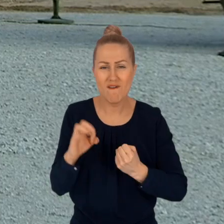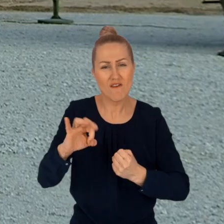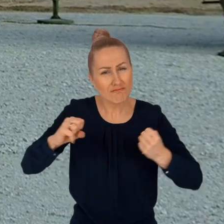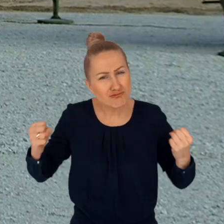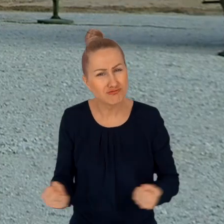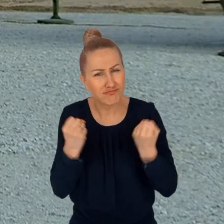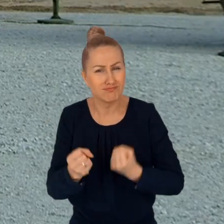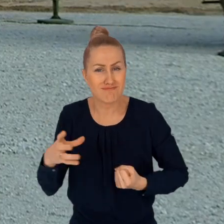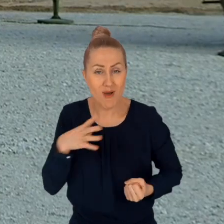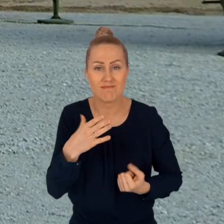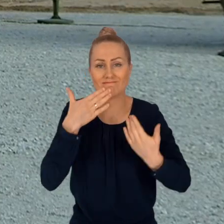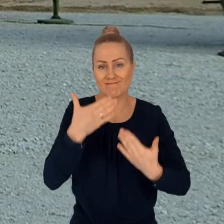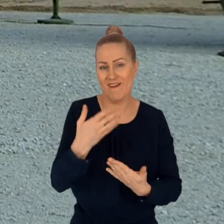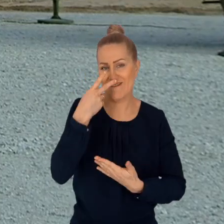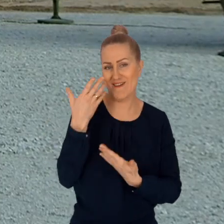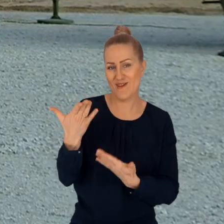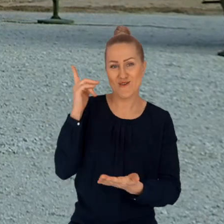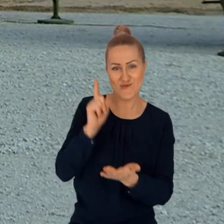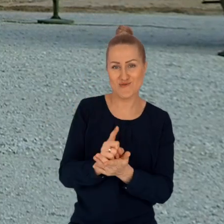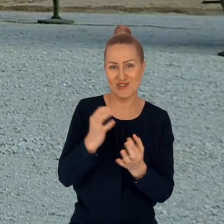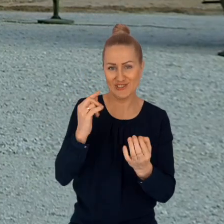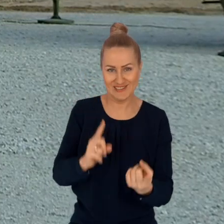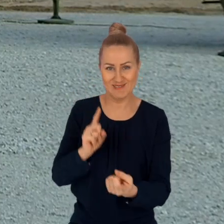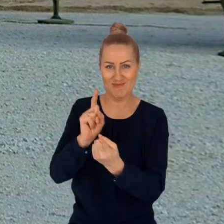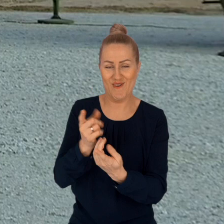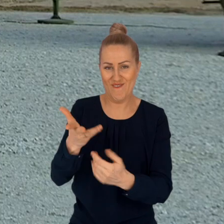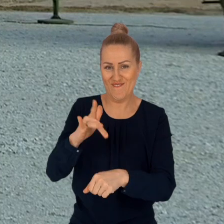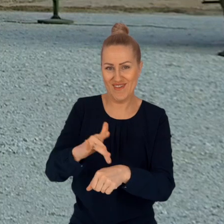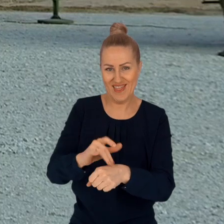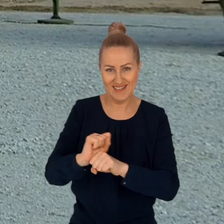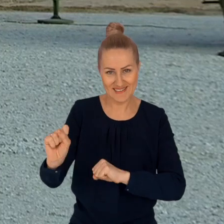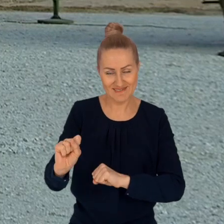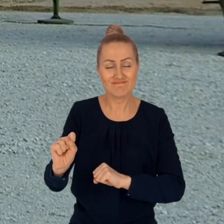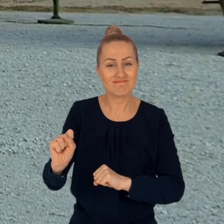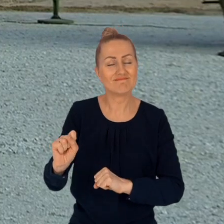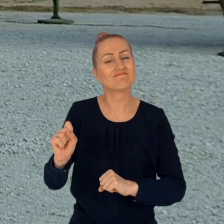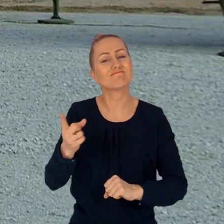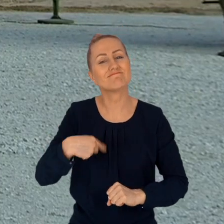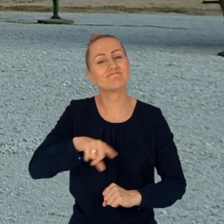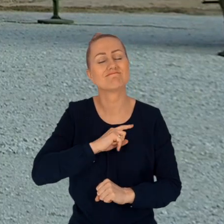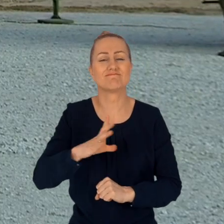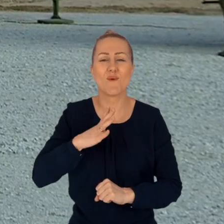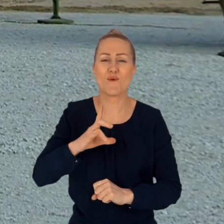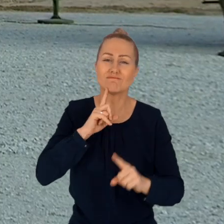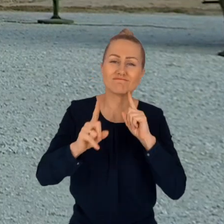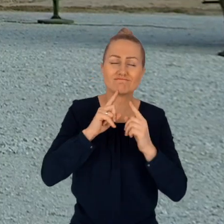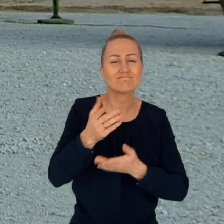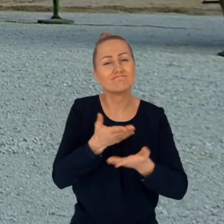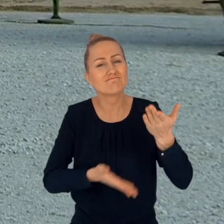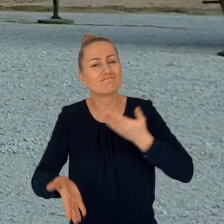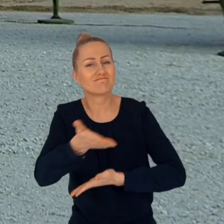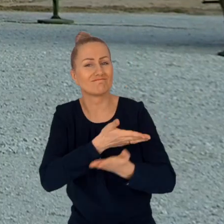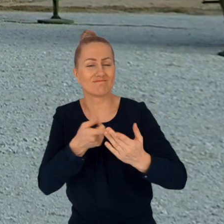które zaowocowały dzisiejszym spotkaniem, bo rozmawialiśmy, prowadziliśmy